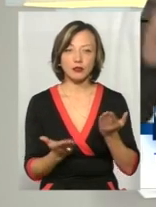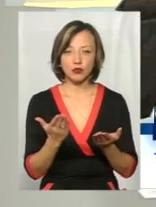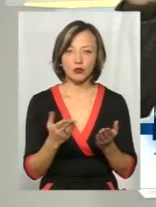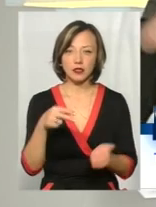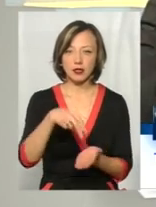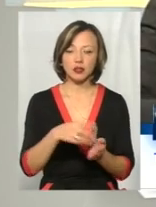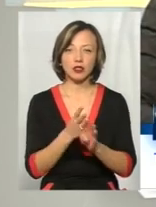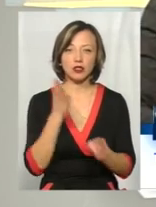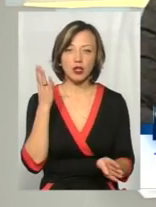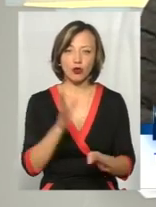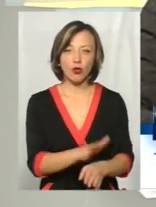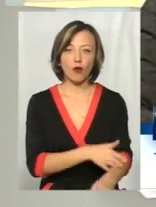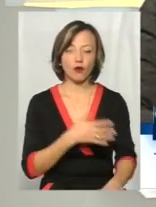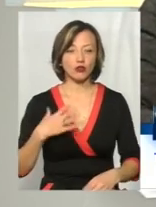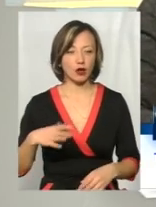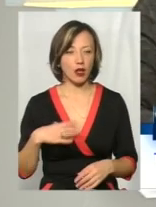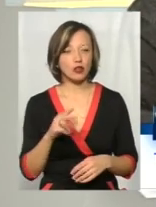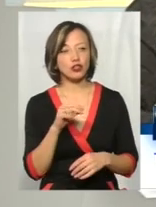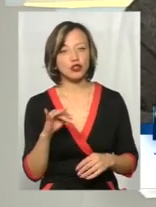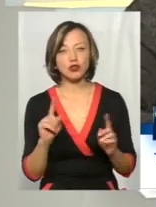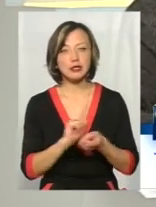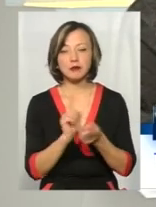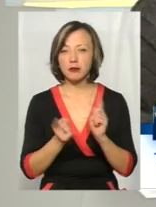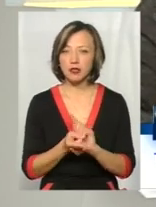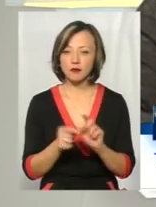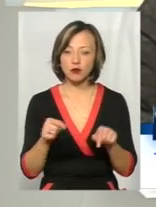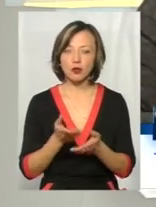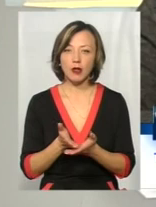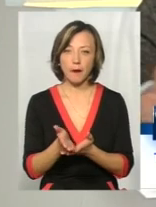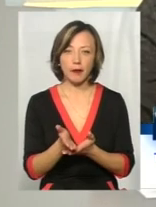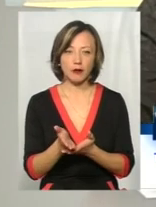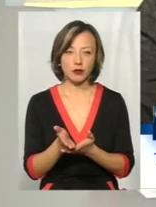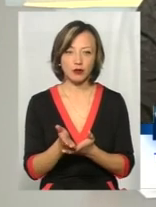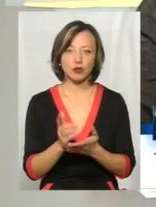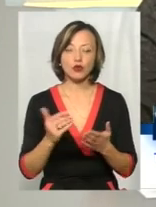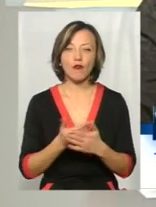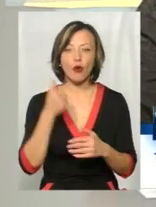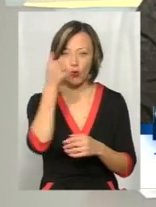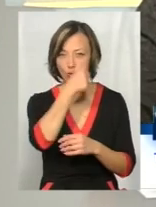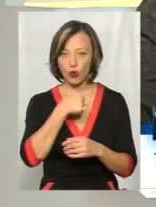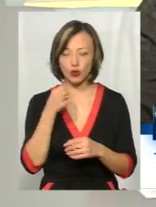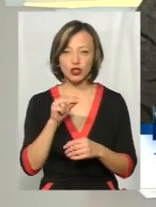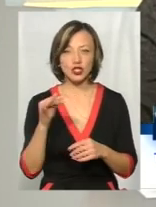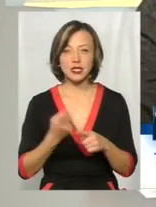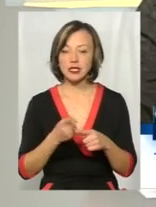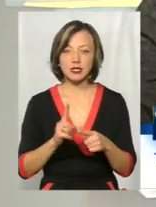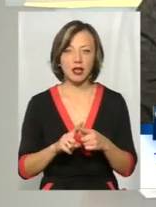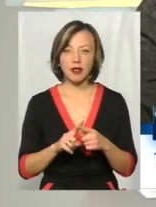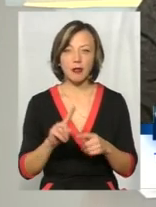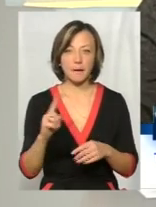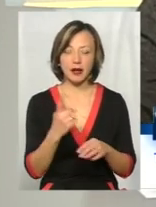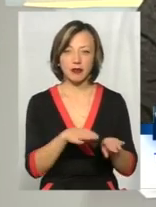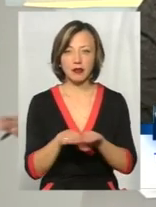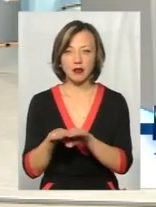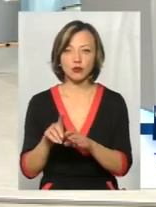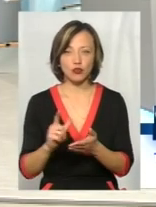чергу і там довго-довго чекаєш. Чи щось зміниться в цьому напрямку з нового року, чи це не первинна